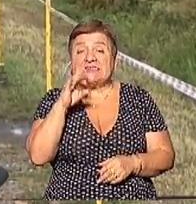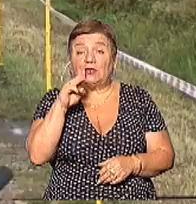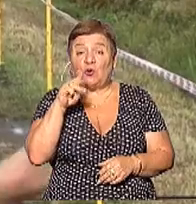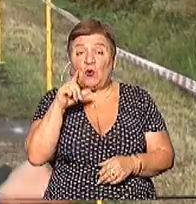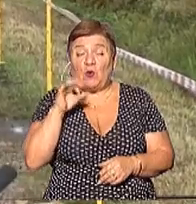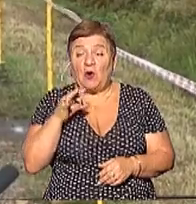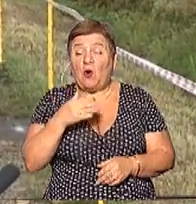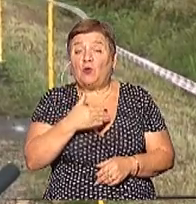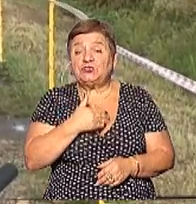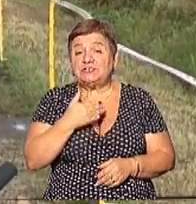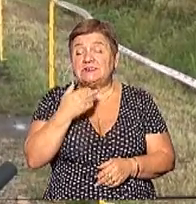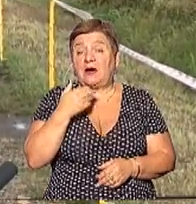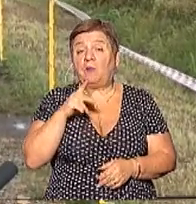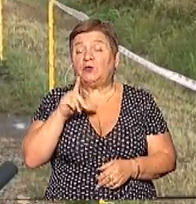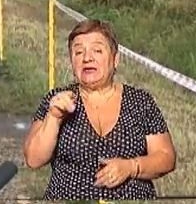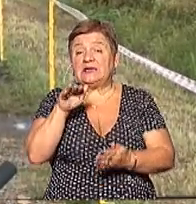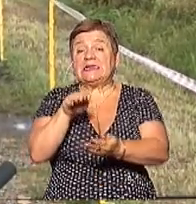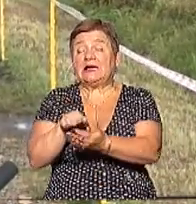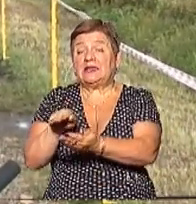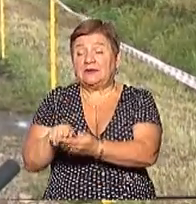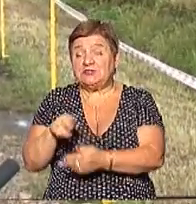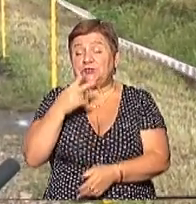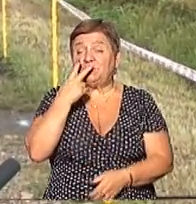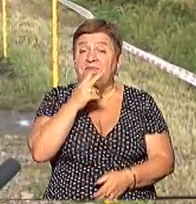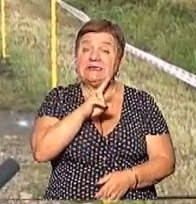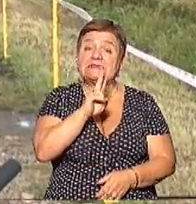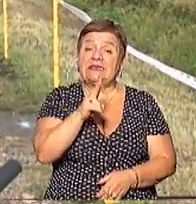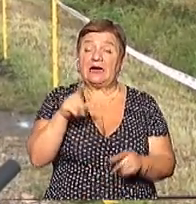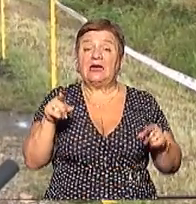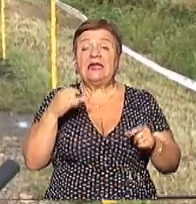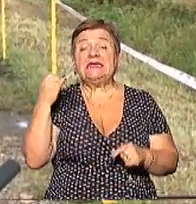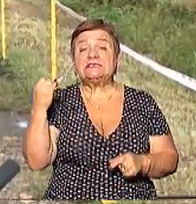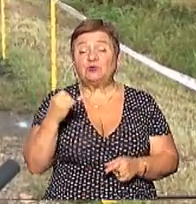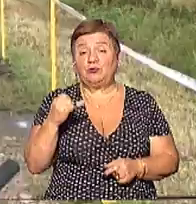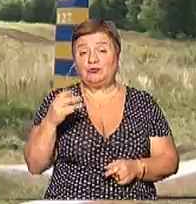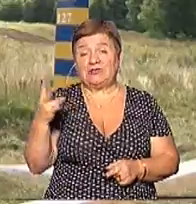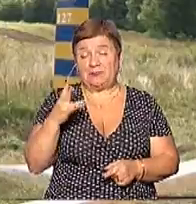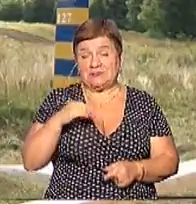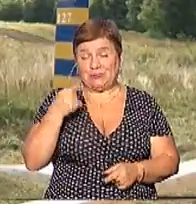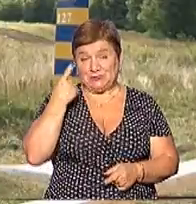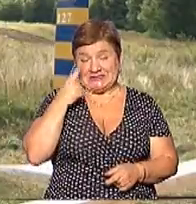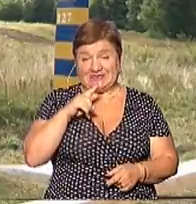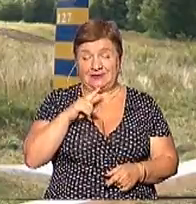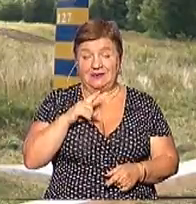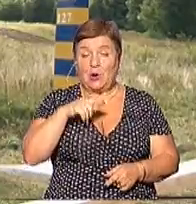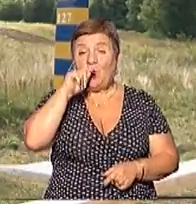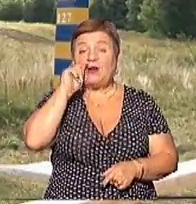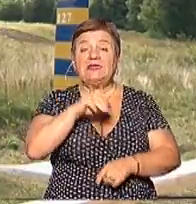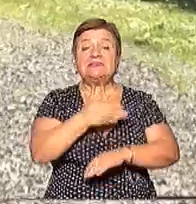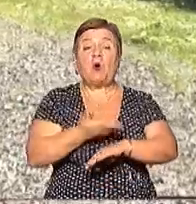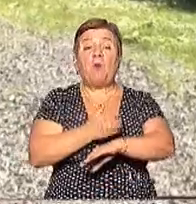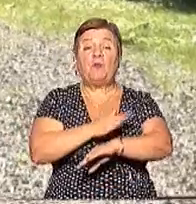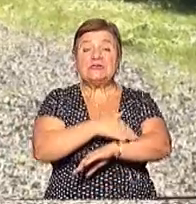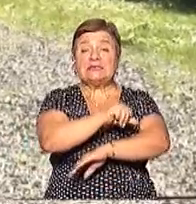на цвинтар, подивитися, чи щось лишилось взагалі, як. Історію свою треба знати. Перетнув українсько-польський